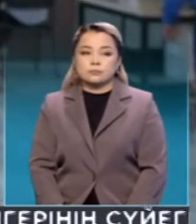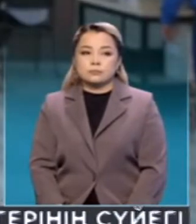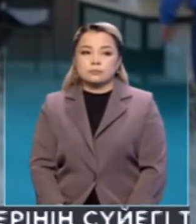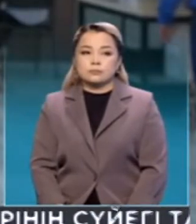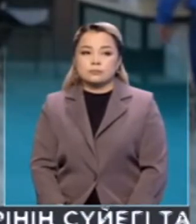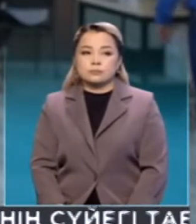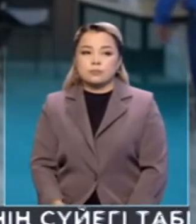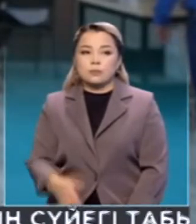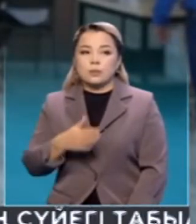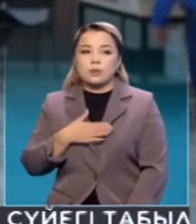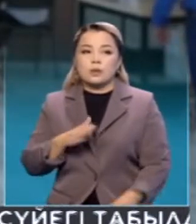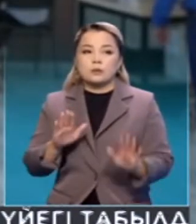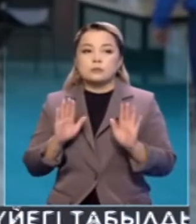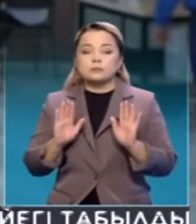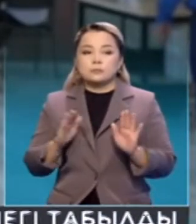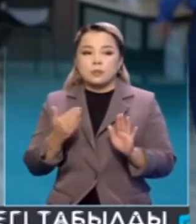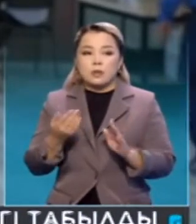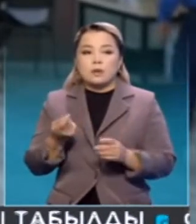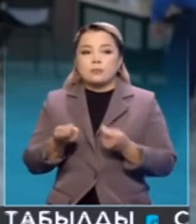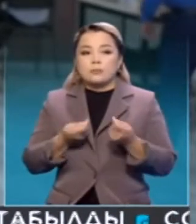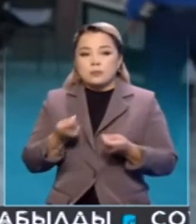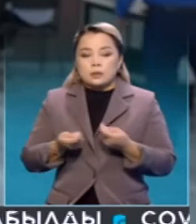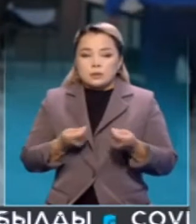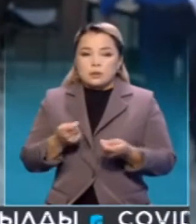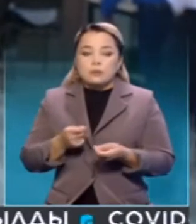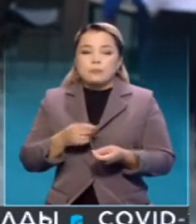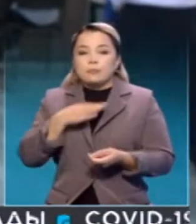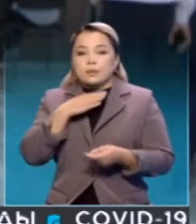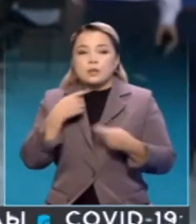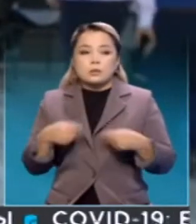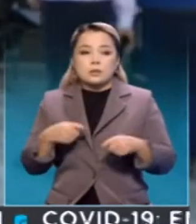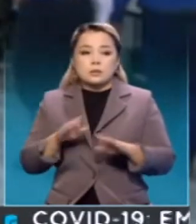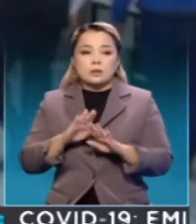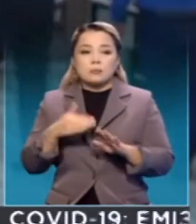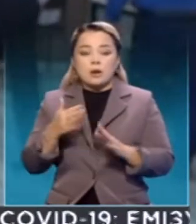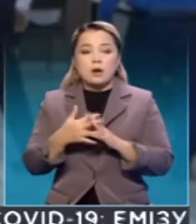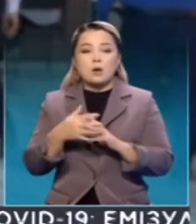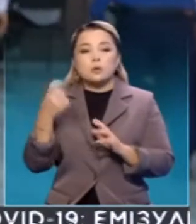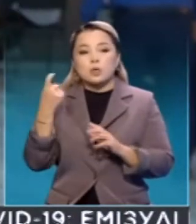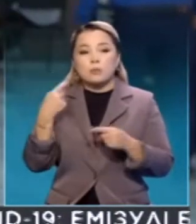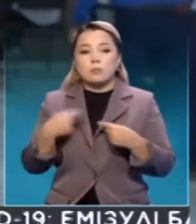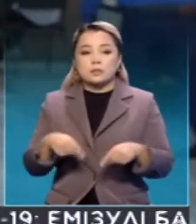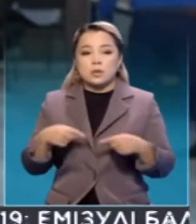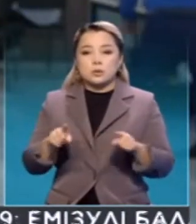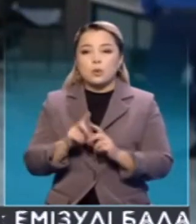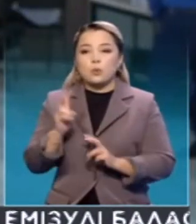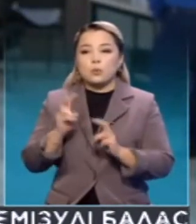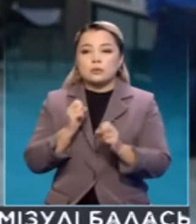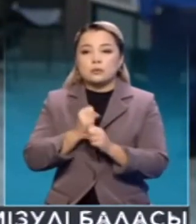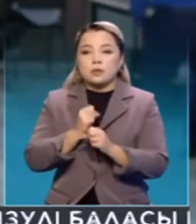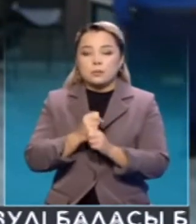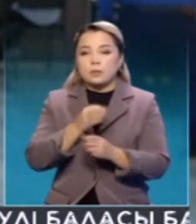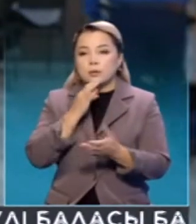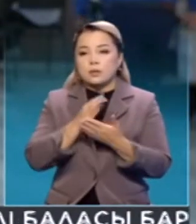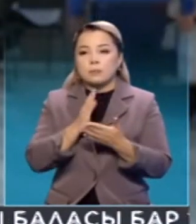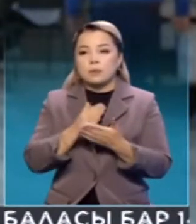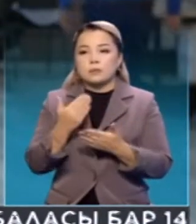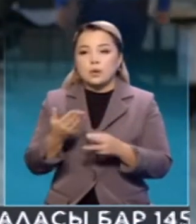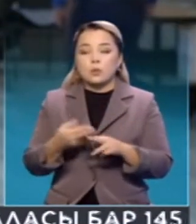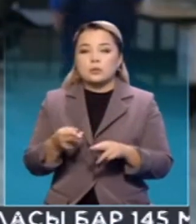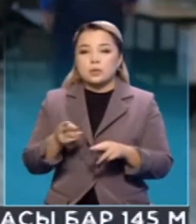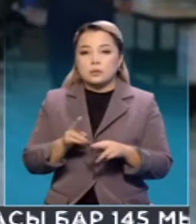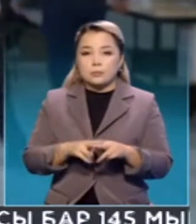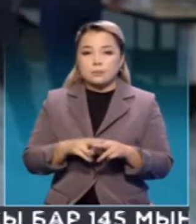Біз тек қана бидай менен етті ғана сатып қарап отырмай, ауыл шаруашылығын басқа да өнімдерімізді сатуымыз керек.